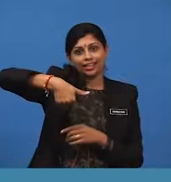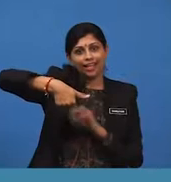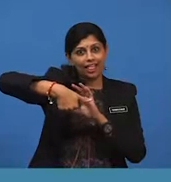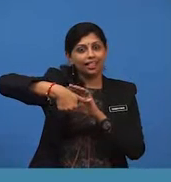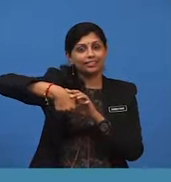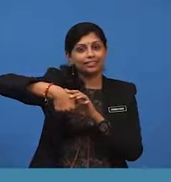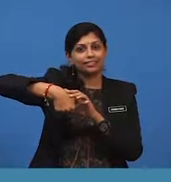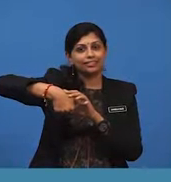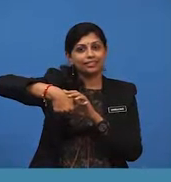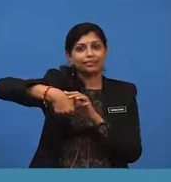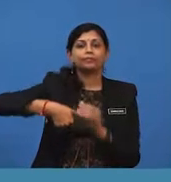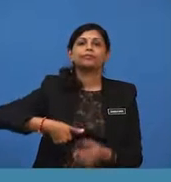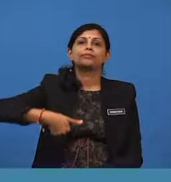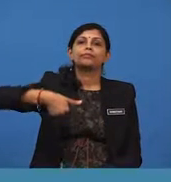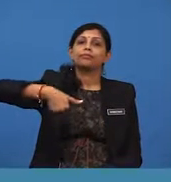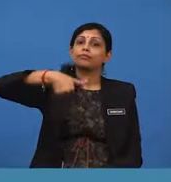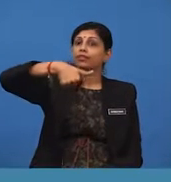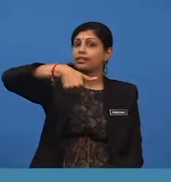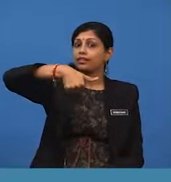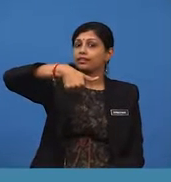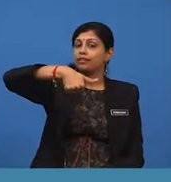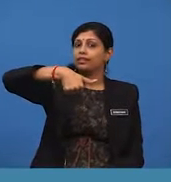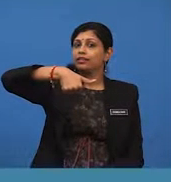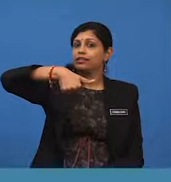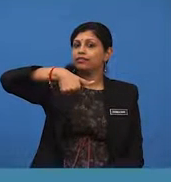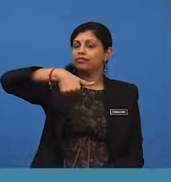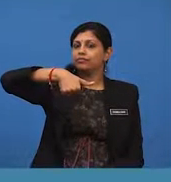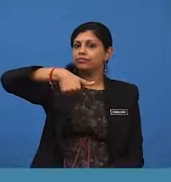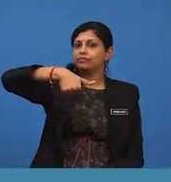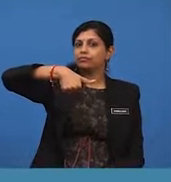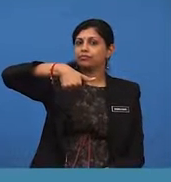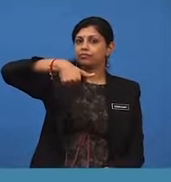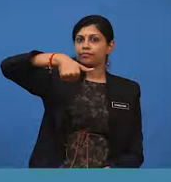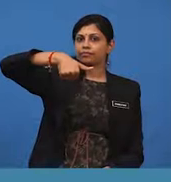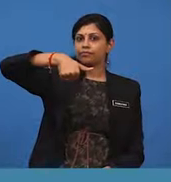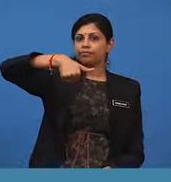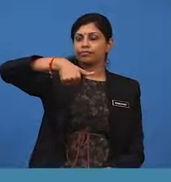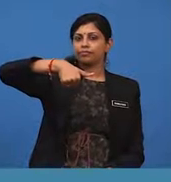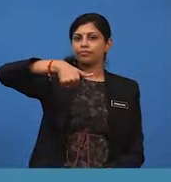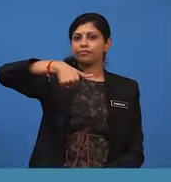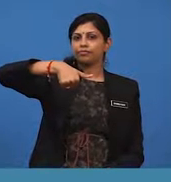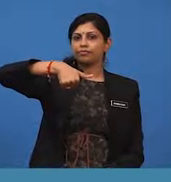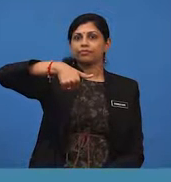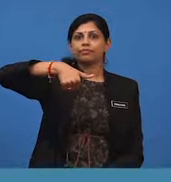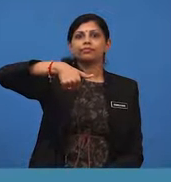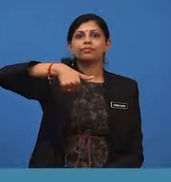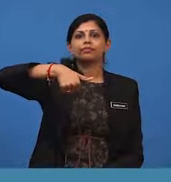menghasilkan satu daya tarikan untuk menentang gerakan magnet yang menghasilkan arus teraruh